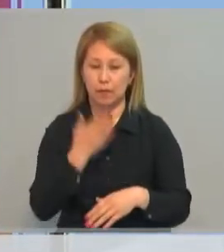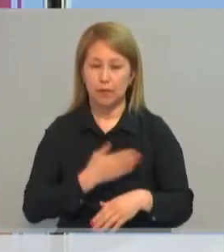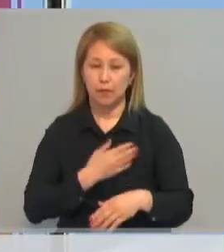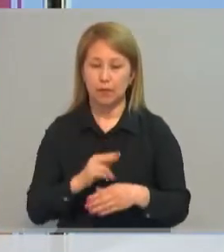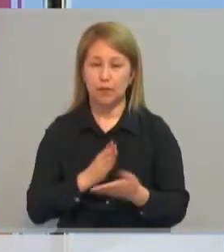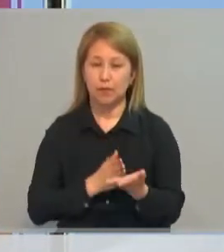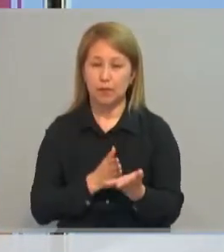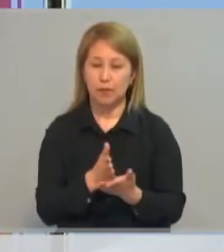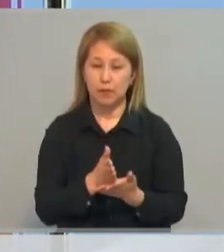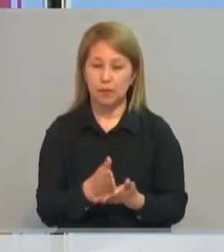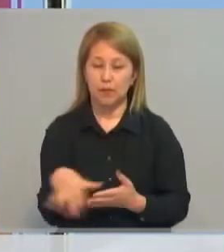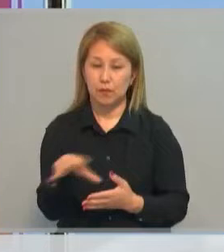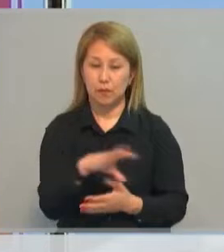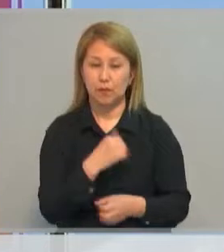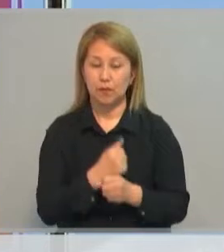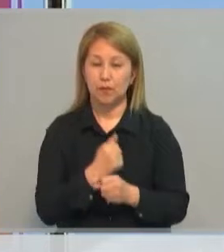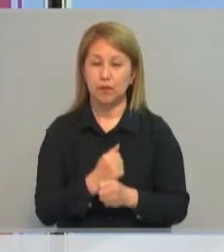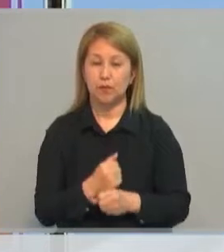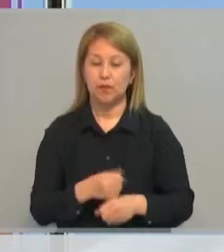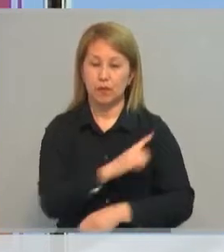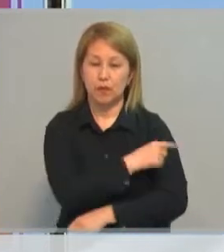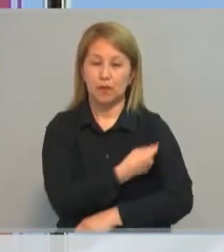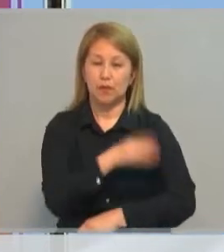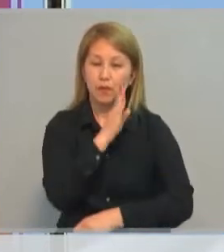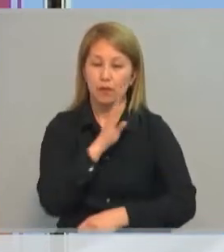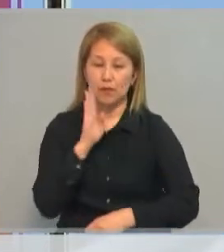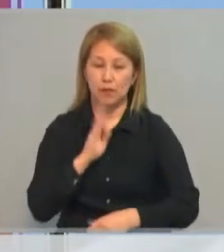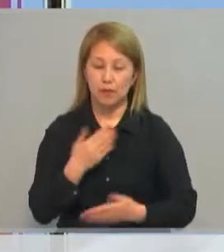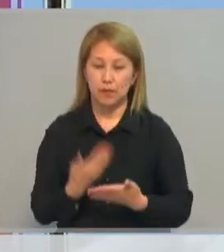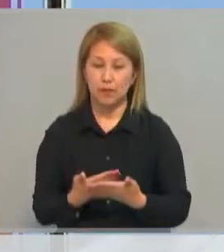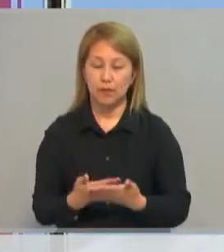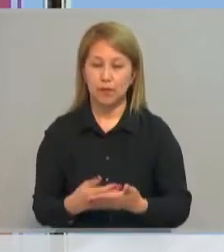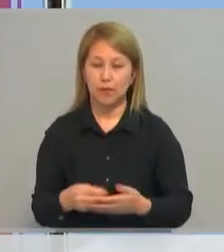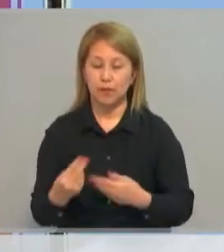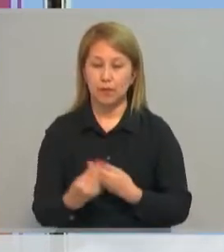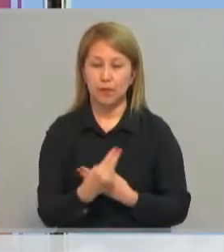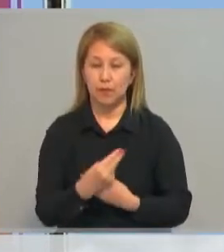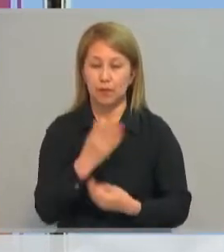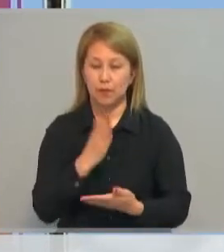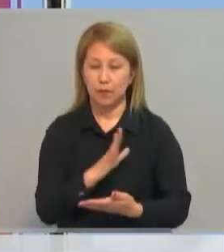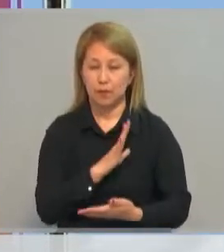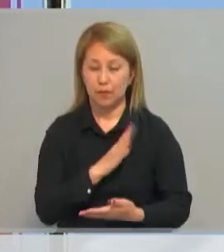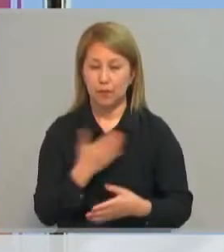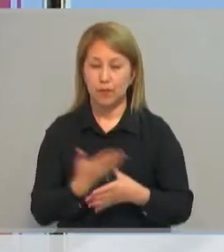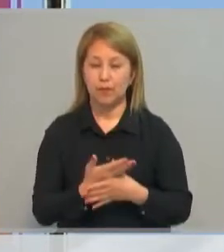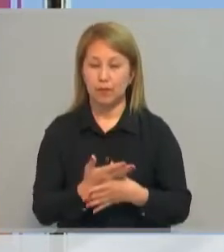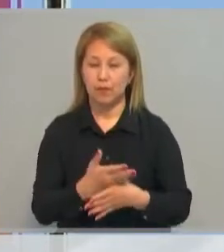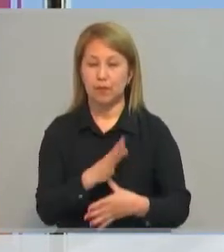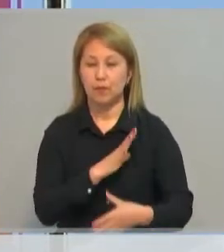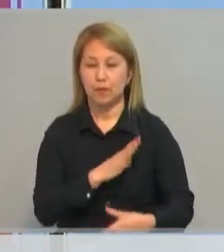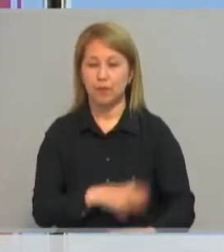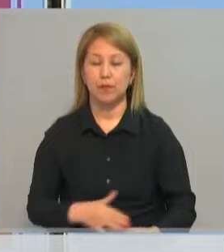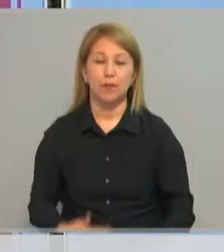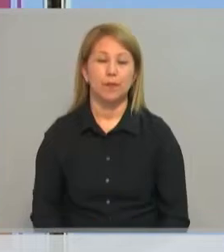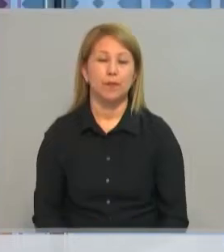мне кажется, основному звену здравоохранения – медицинским сестрам. Они упорно трудились и в период пандемии. Благодаря их слаженной работе